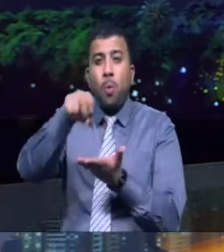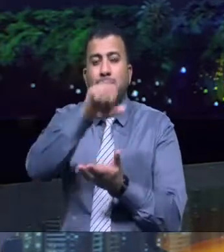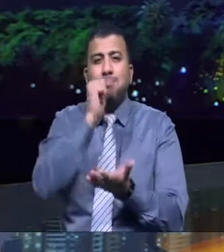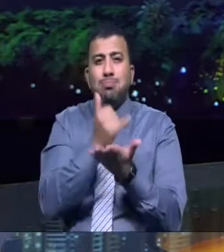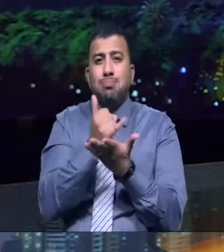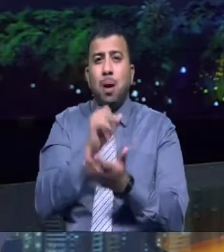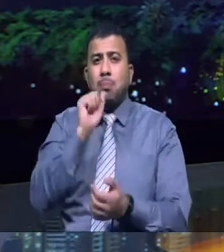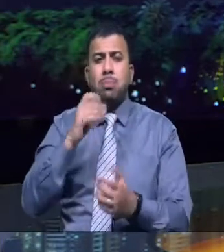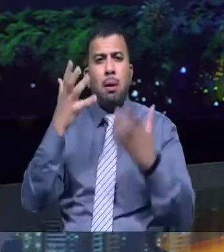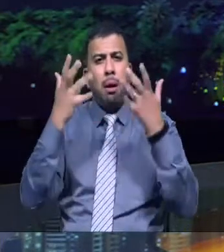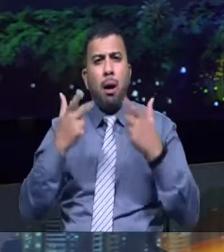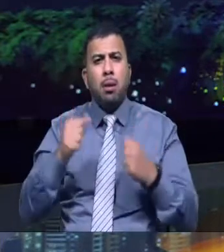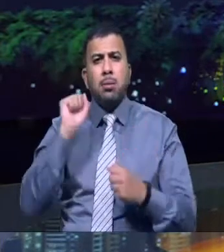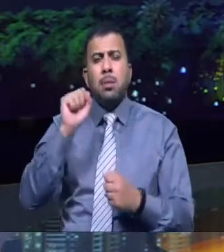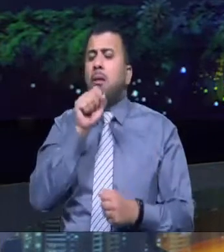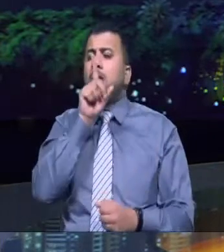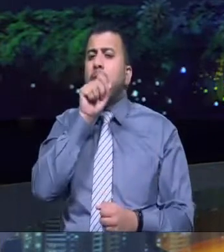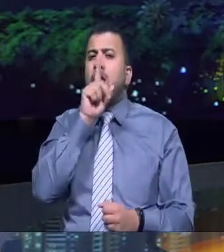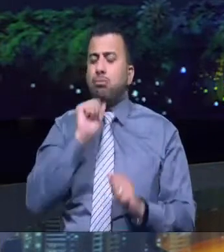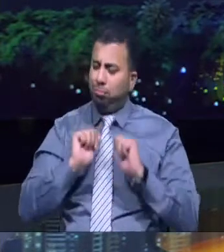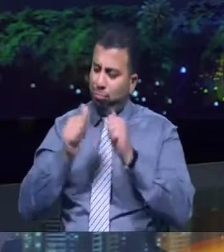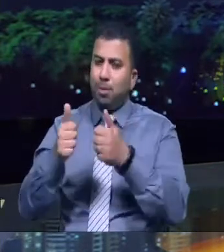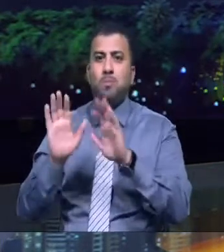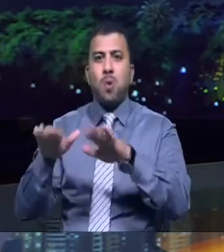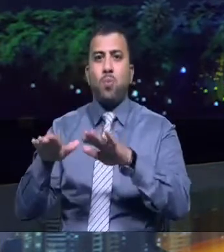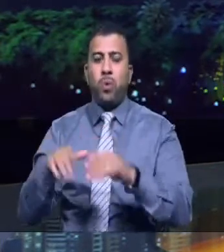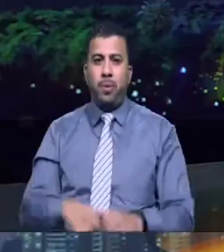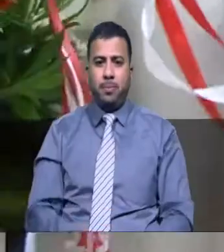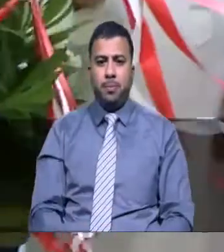الشارقة وعدد من ممثلي الوفد القطري المشارك.